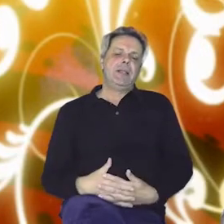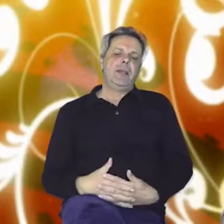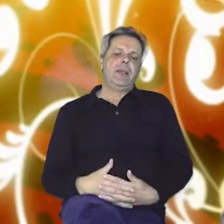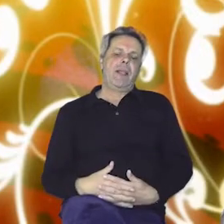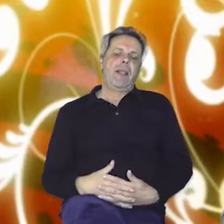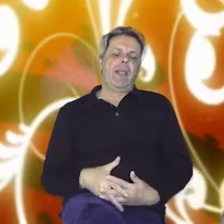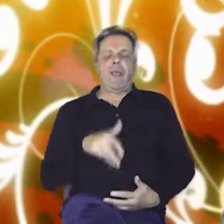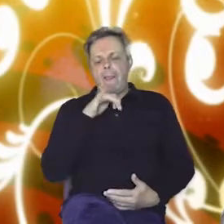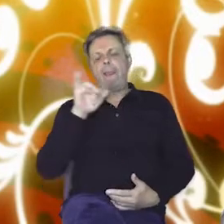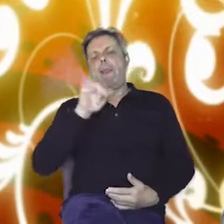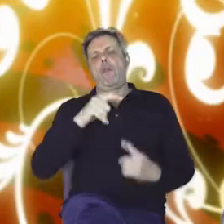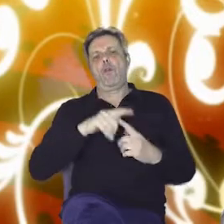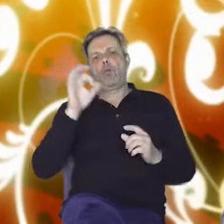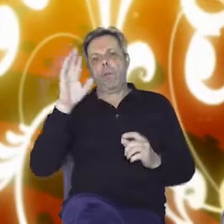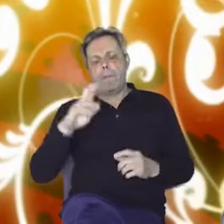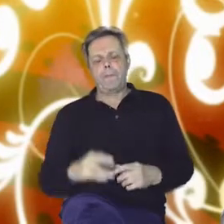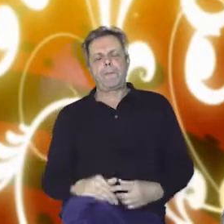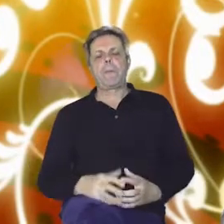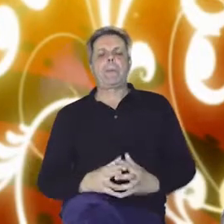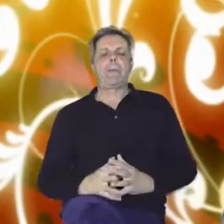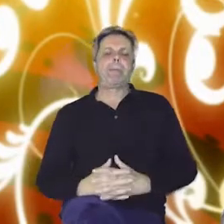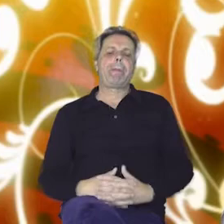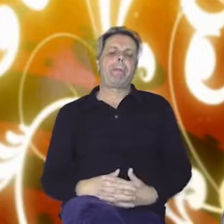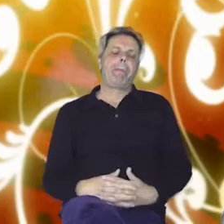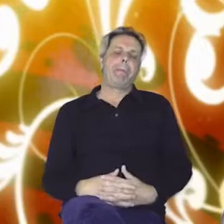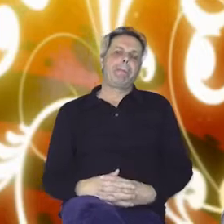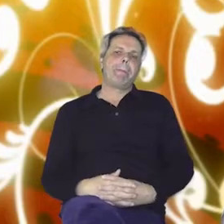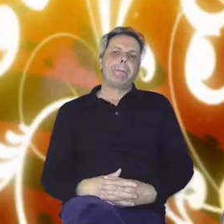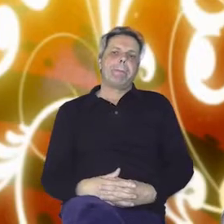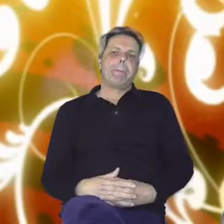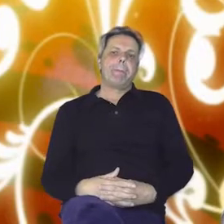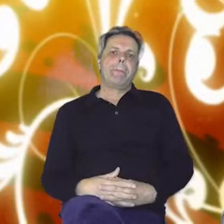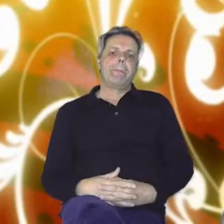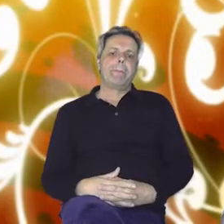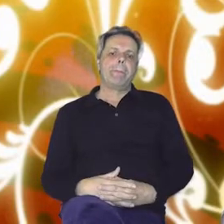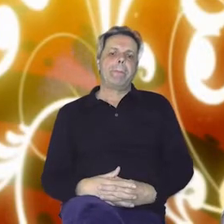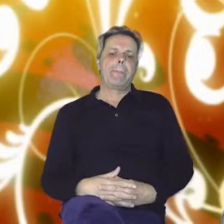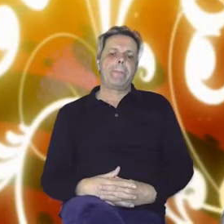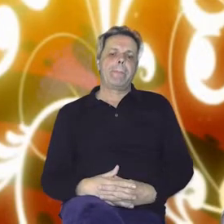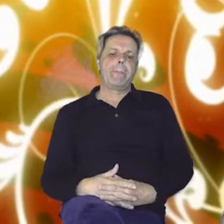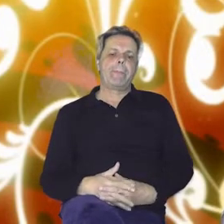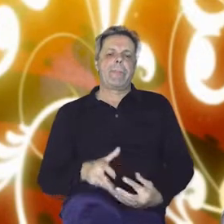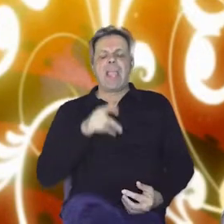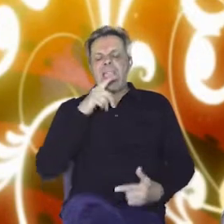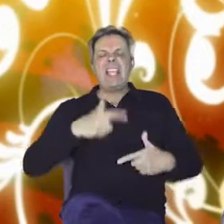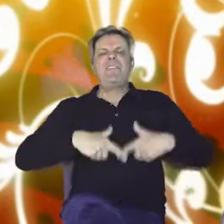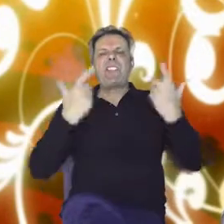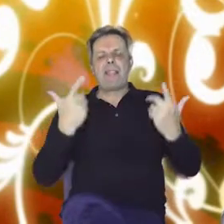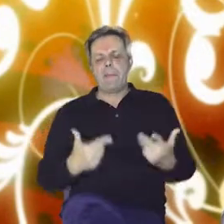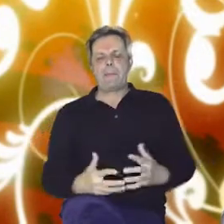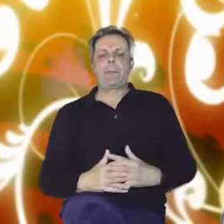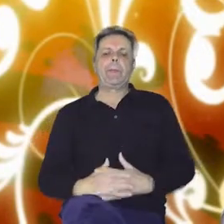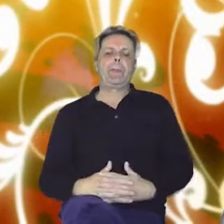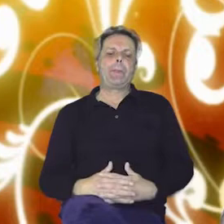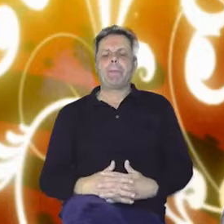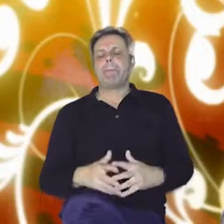na YouTube-u, na stranicama, isto tako i Svitanja, koji će se otvoriti i mail, hoću reći Facebook